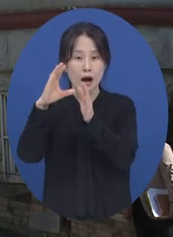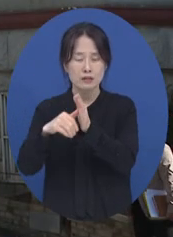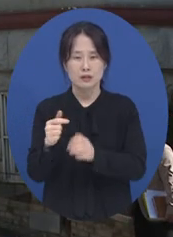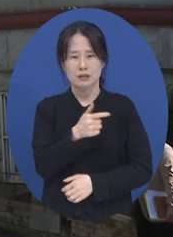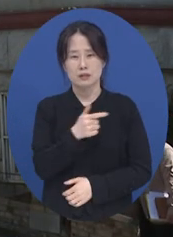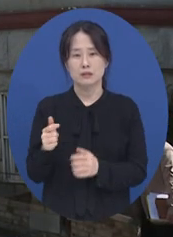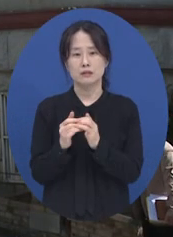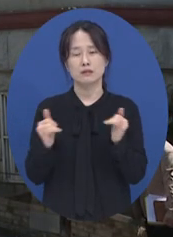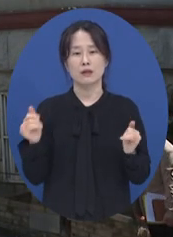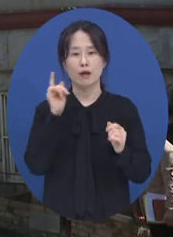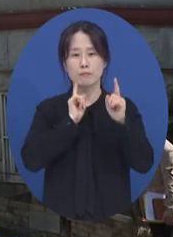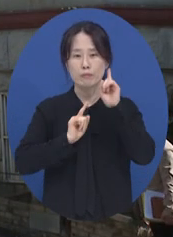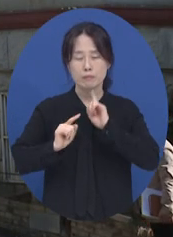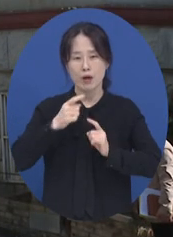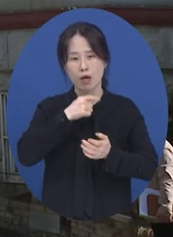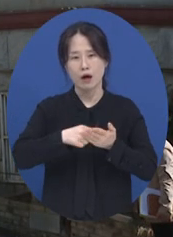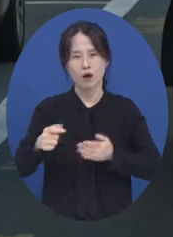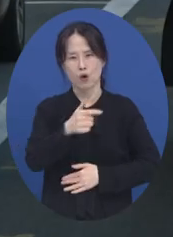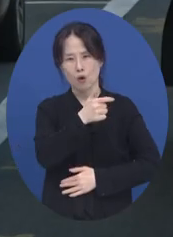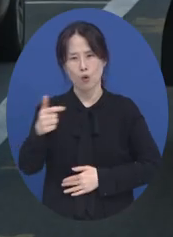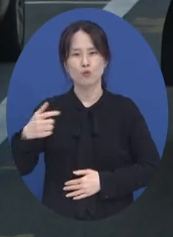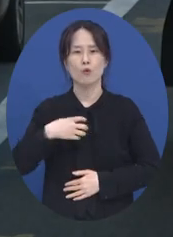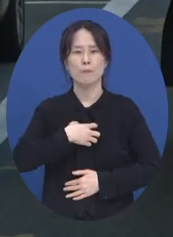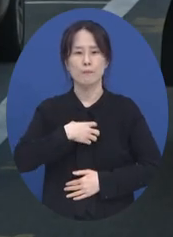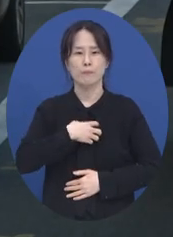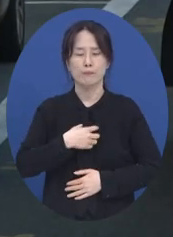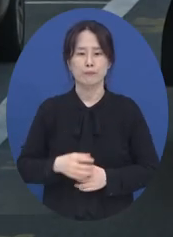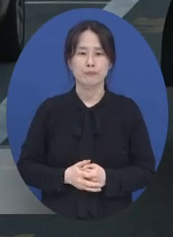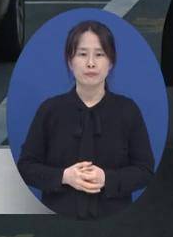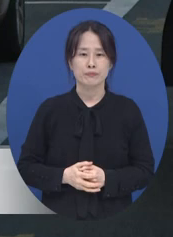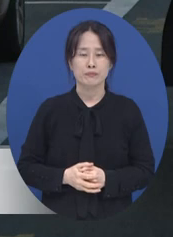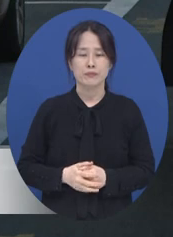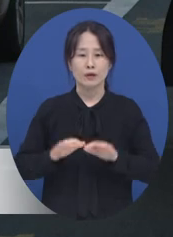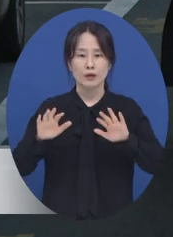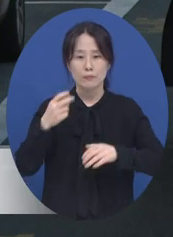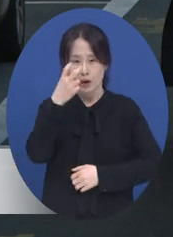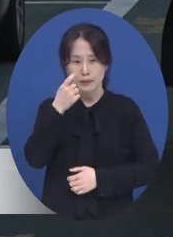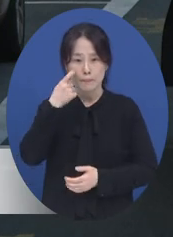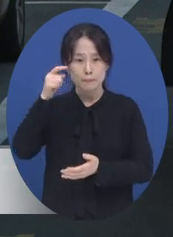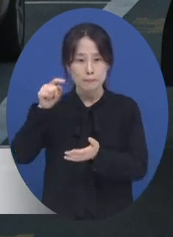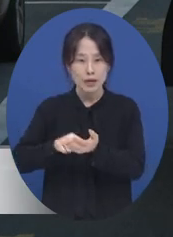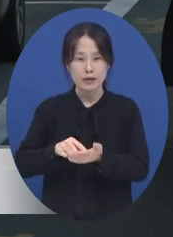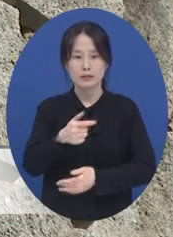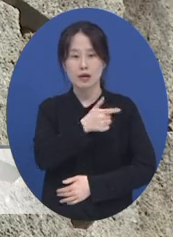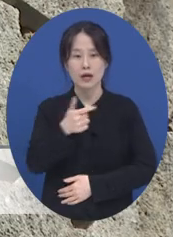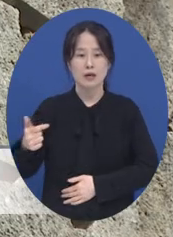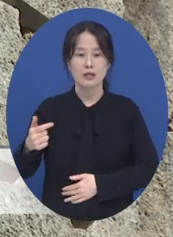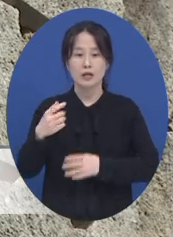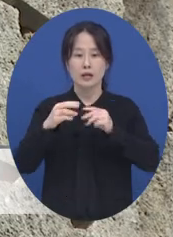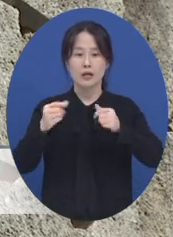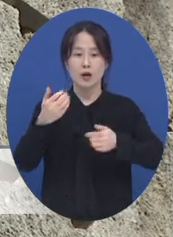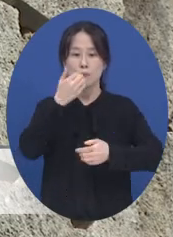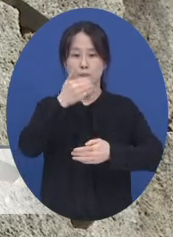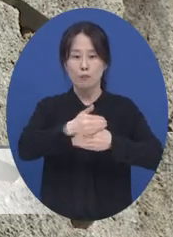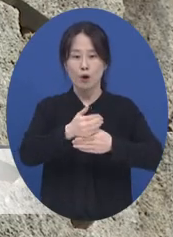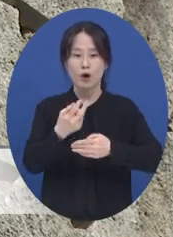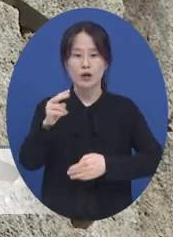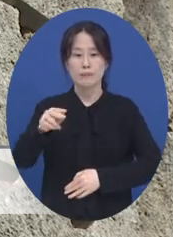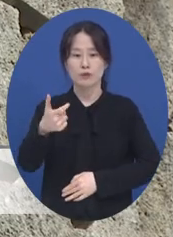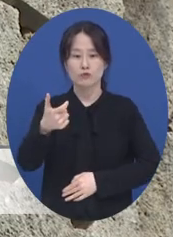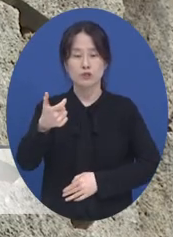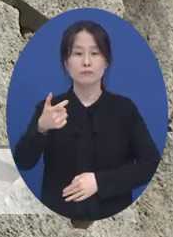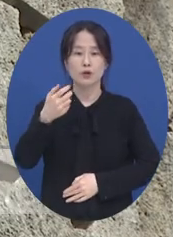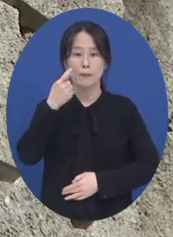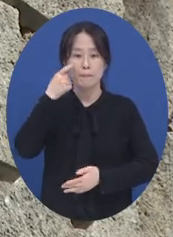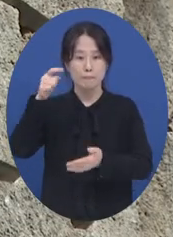경우 막대한 인명 피해로 이어질 수 있다는 겁니다 경기도는 이번 감사에서 밝혀진 대영웅 벽 260억 옷을